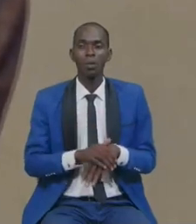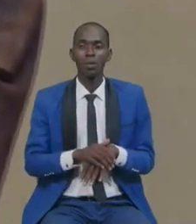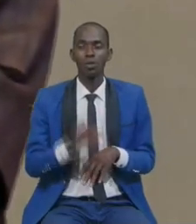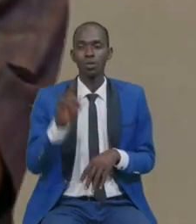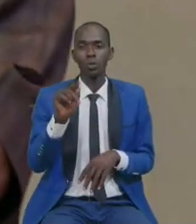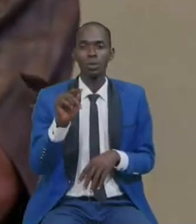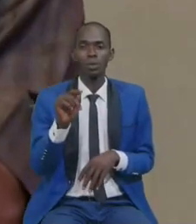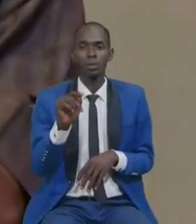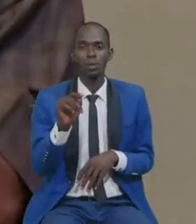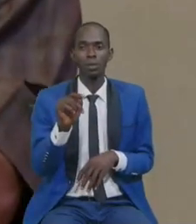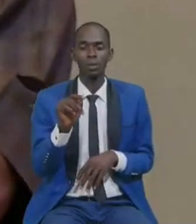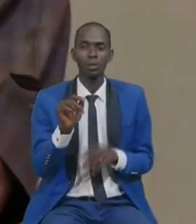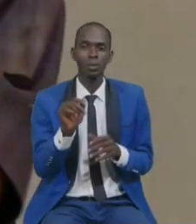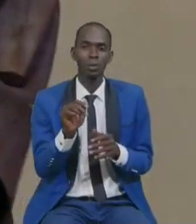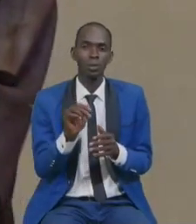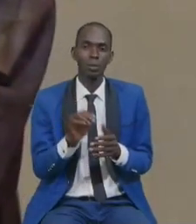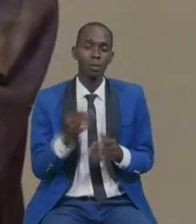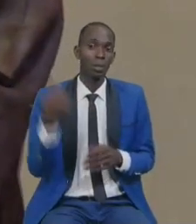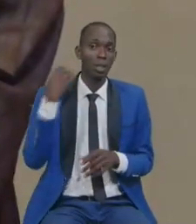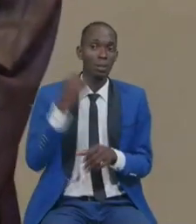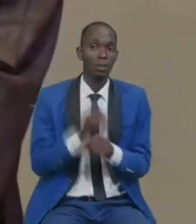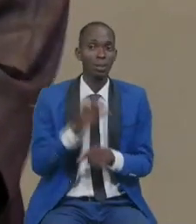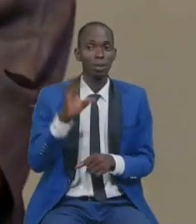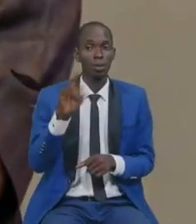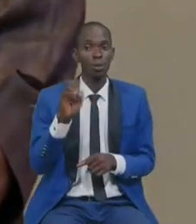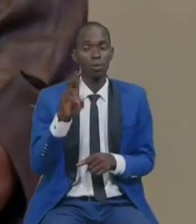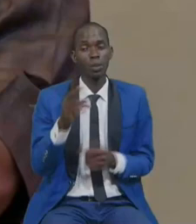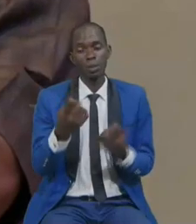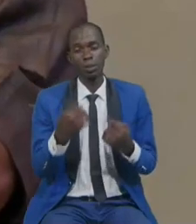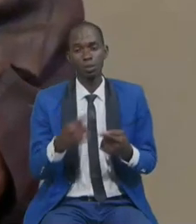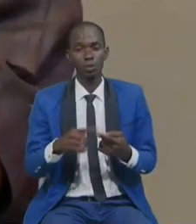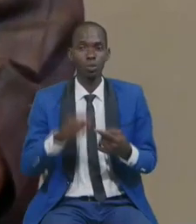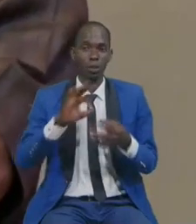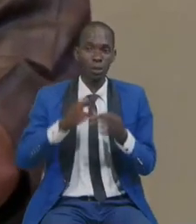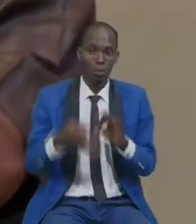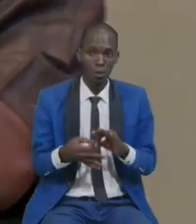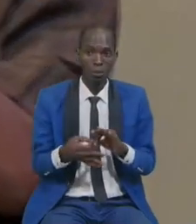20 octobre, il était venu interpréter ici.